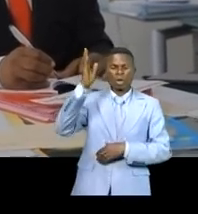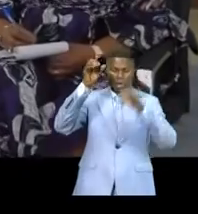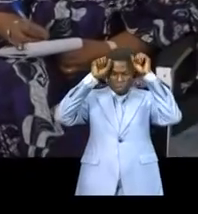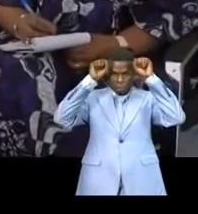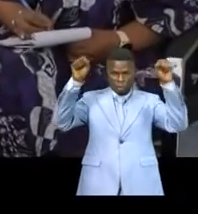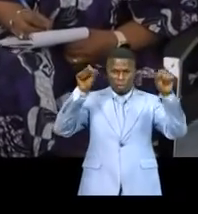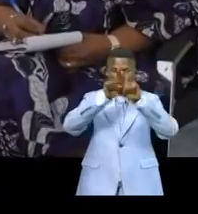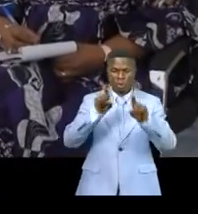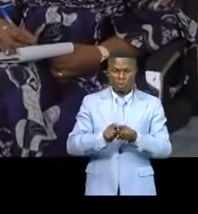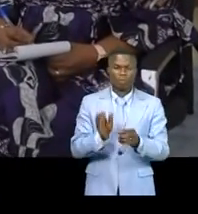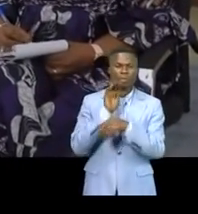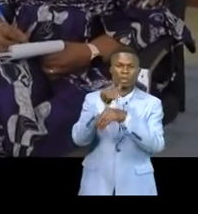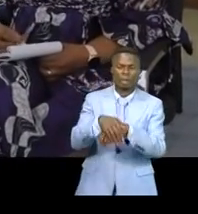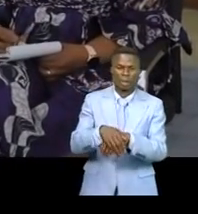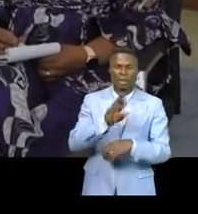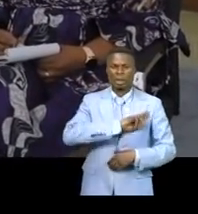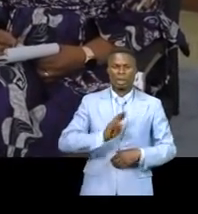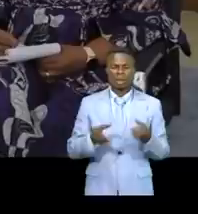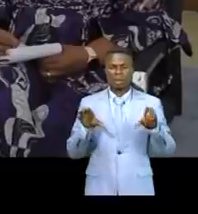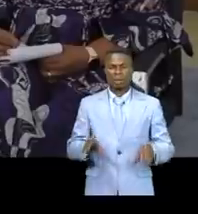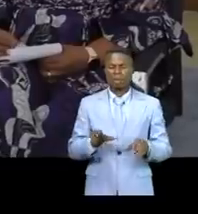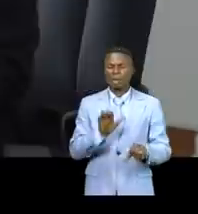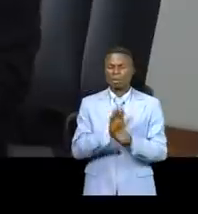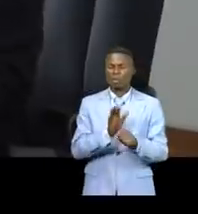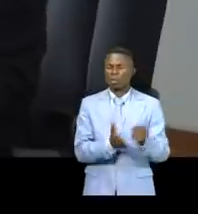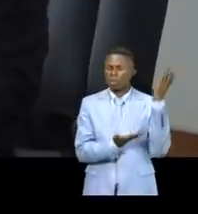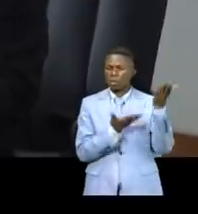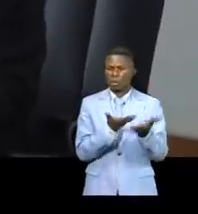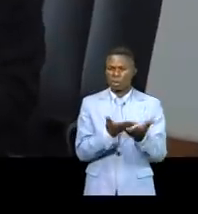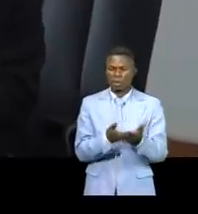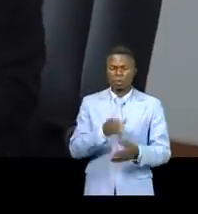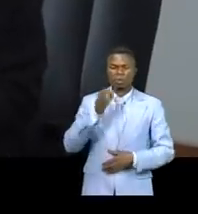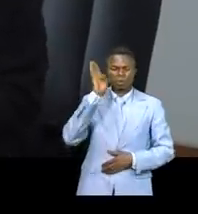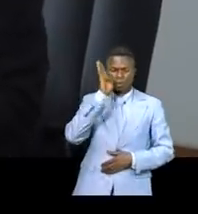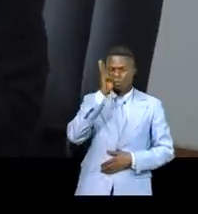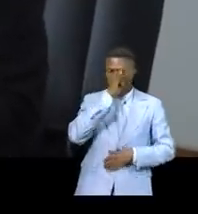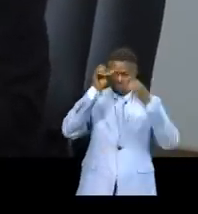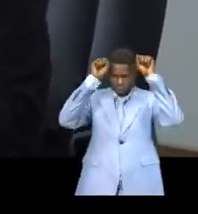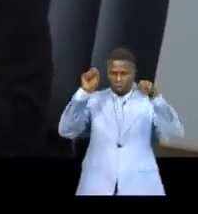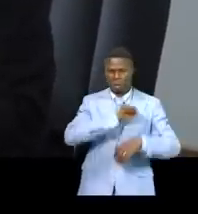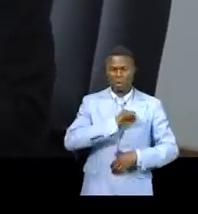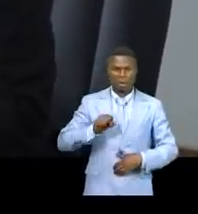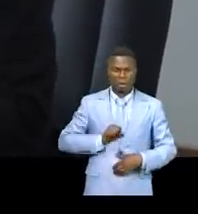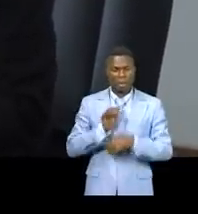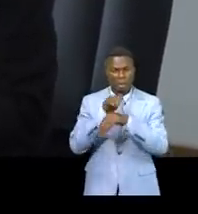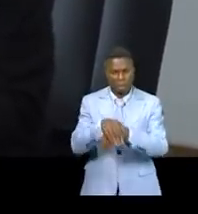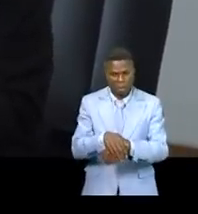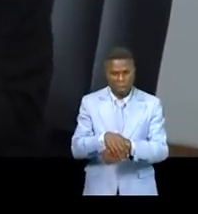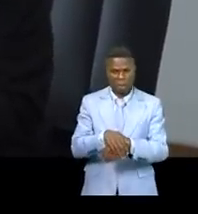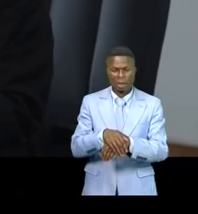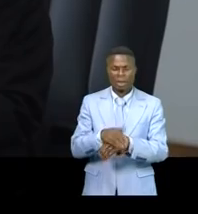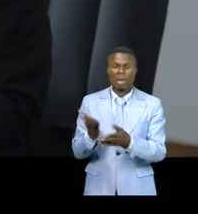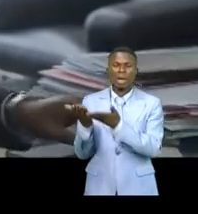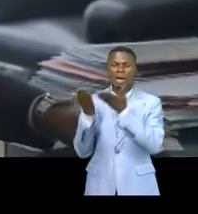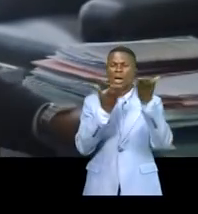présidents et la contribution de la RDC qui accuse un grand retard. Modeste Bahati, président du Sénat, s'est engagé d'être le